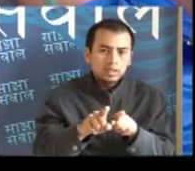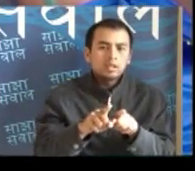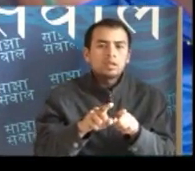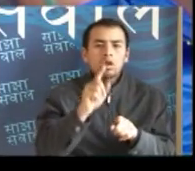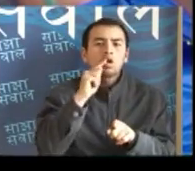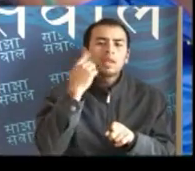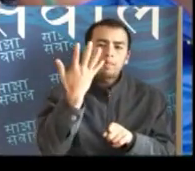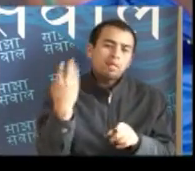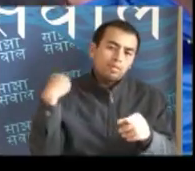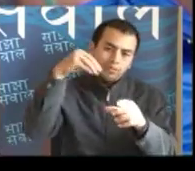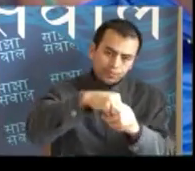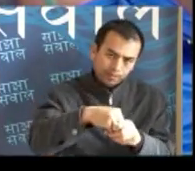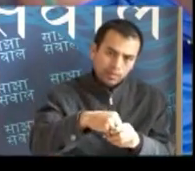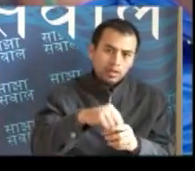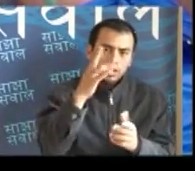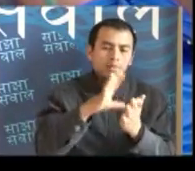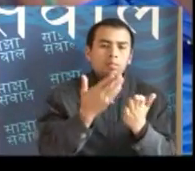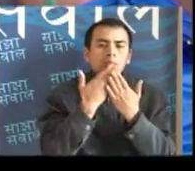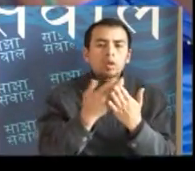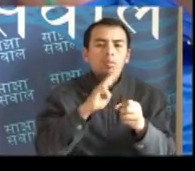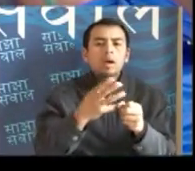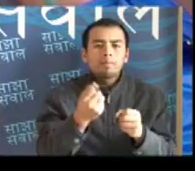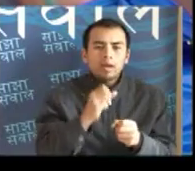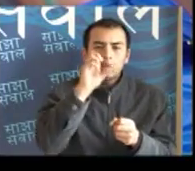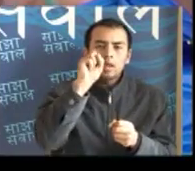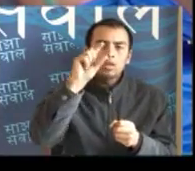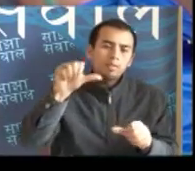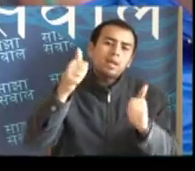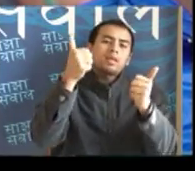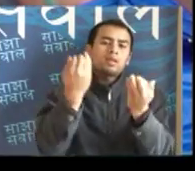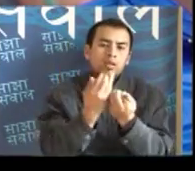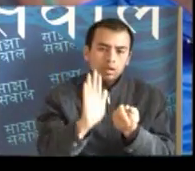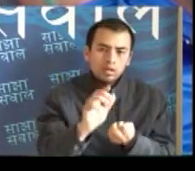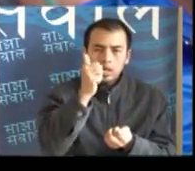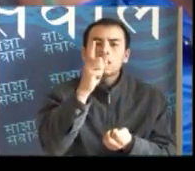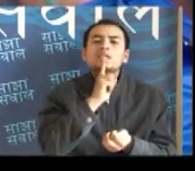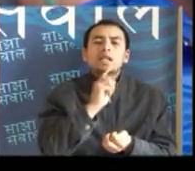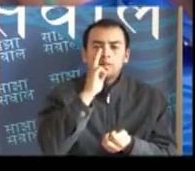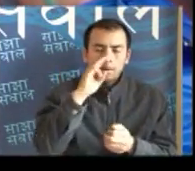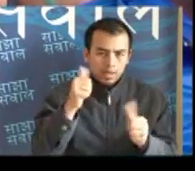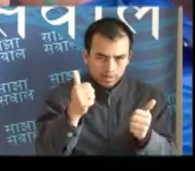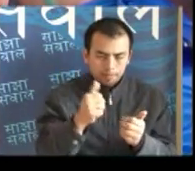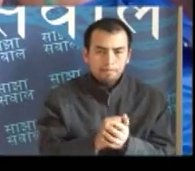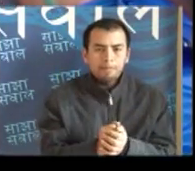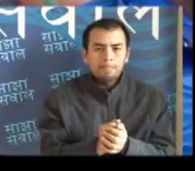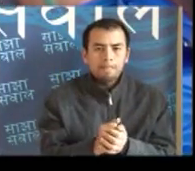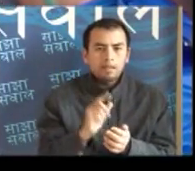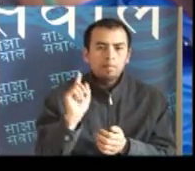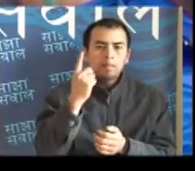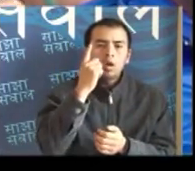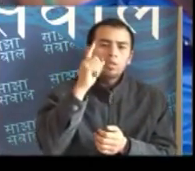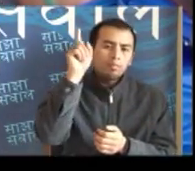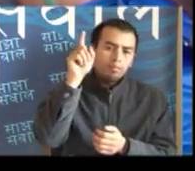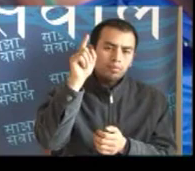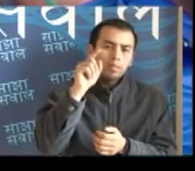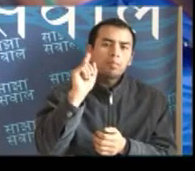स्कुलमा कक्षा 5 भर्ना भएँ। त्यहाँबाट मैले पढ्ने मौका पाएँ र एसएलसी पनि दिएँ। 61 सालमा म पहिलो डिभिजनमा पनि